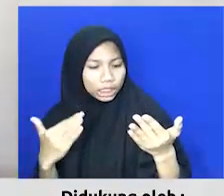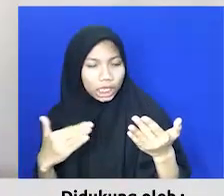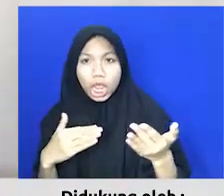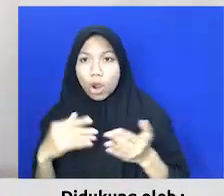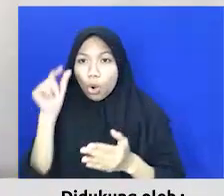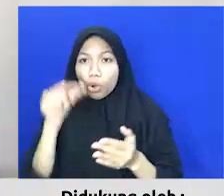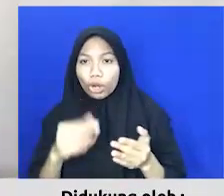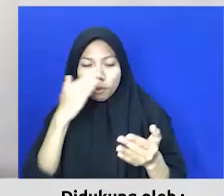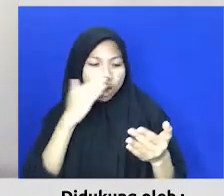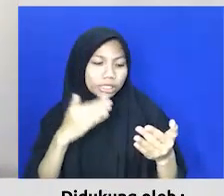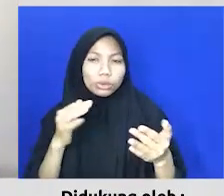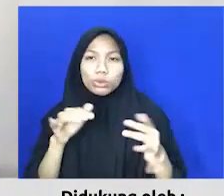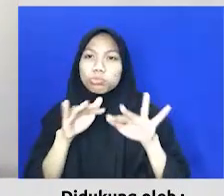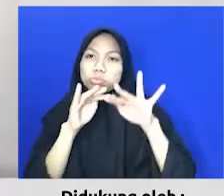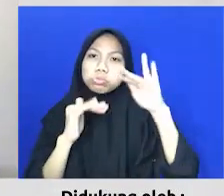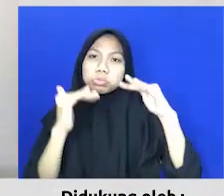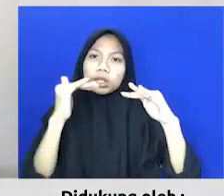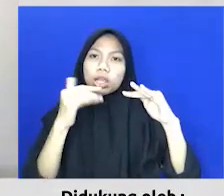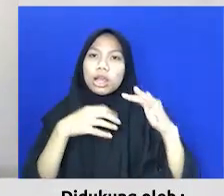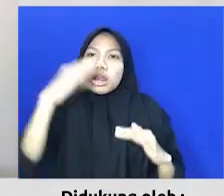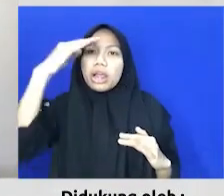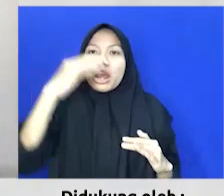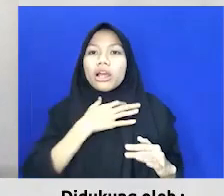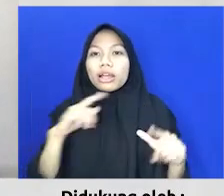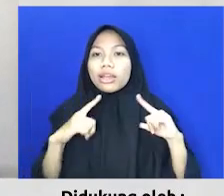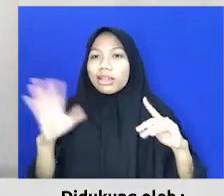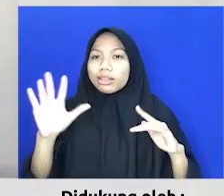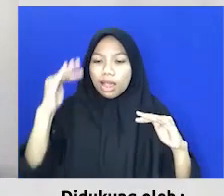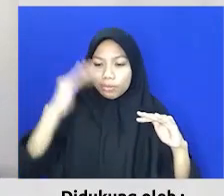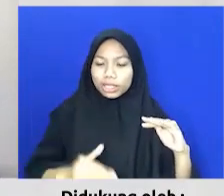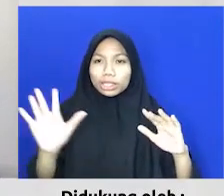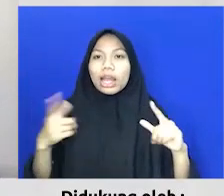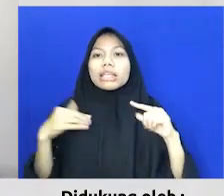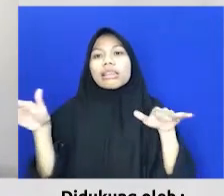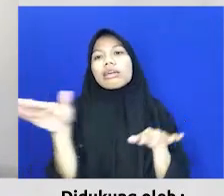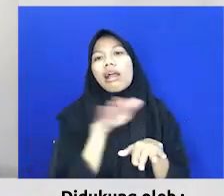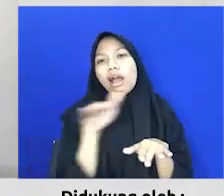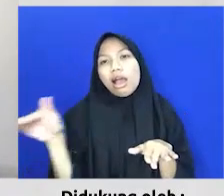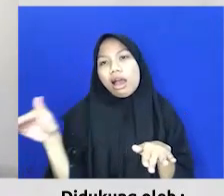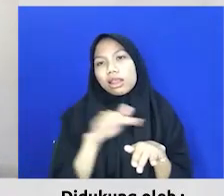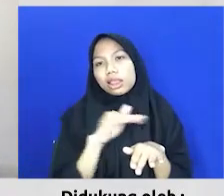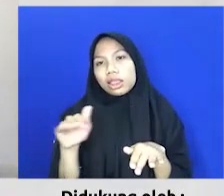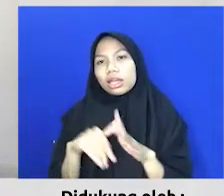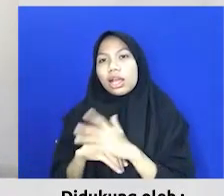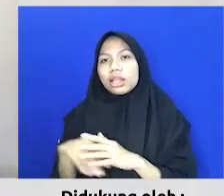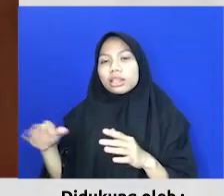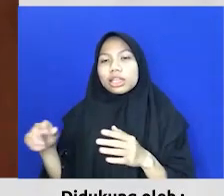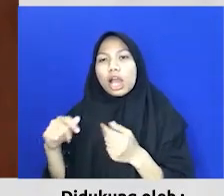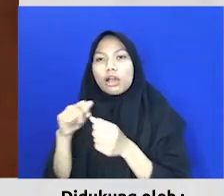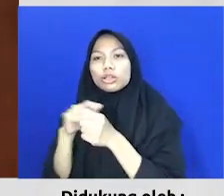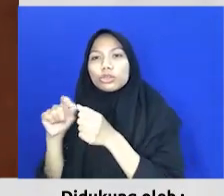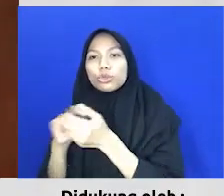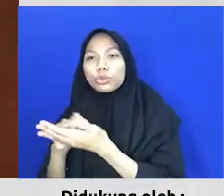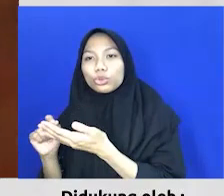ya. Dia menulis di koran-koran begitu ya. Dan dia selalu gelisah melihat kok begitu ya.